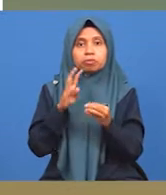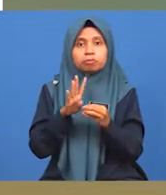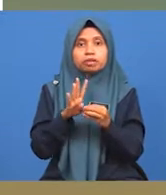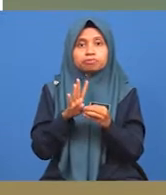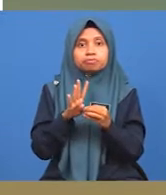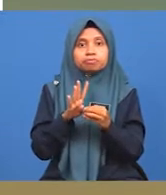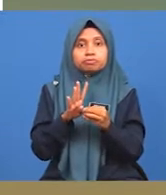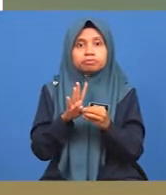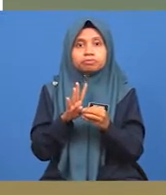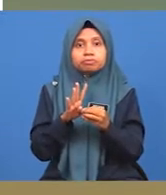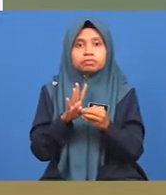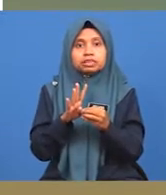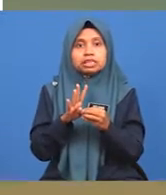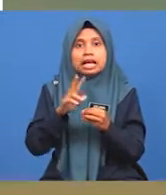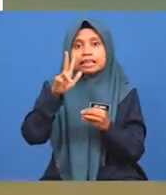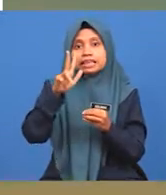Keempat,